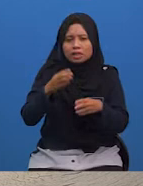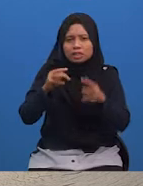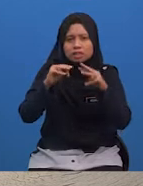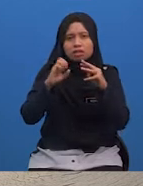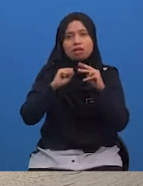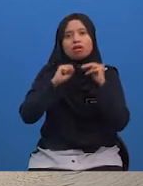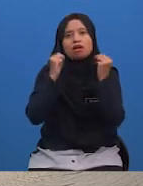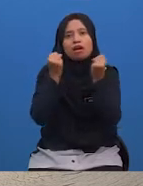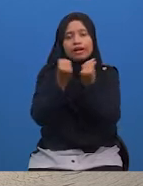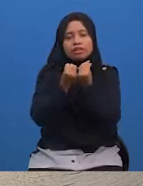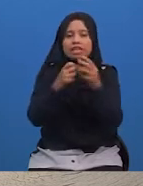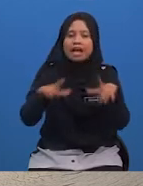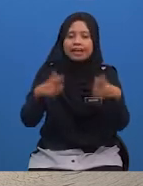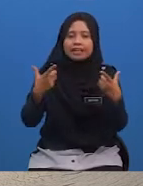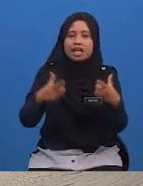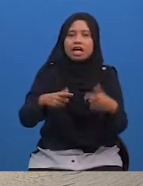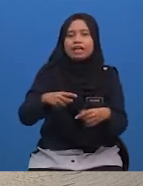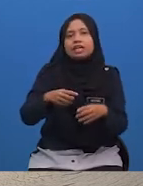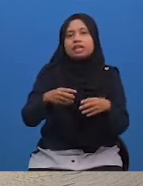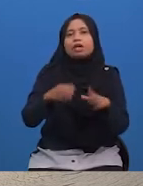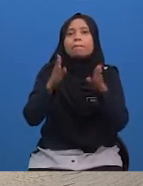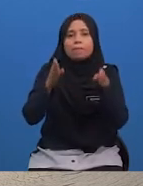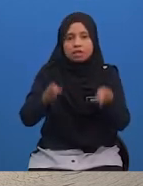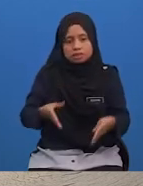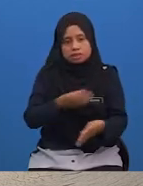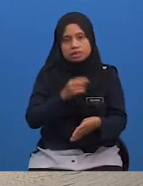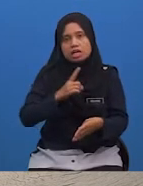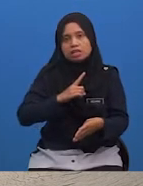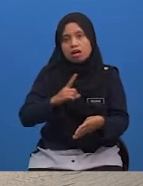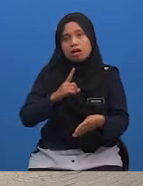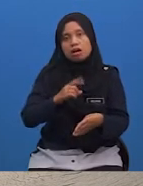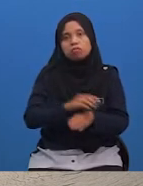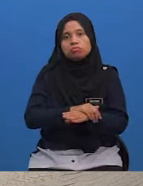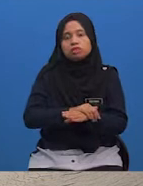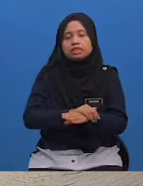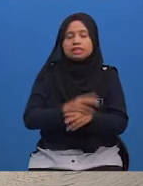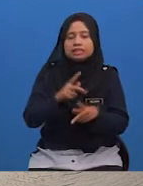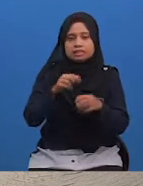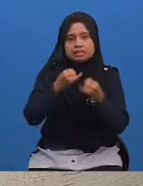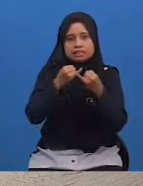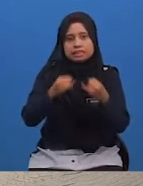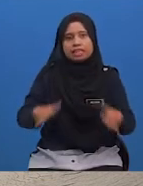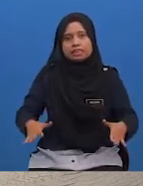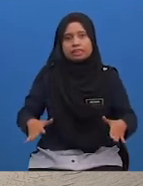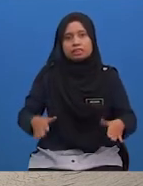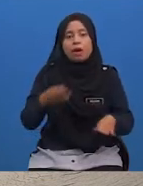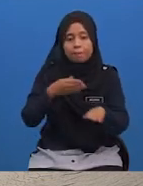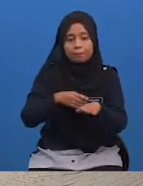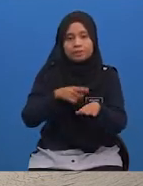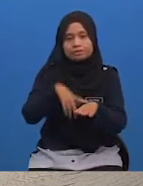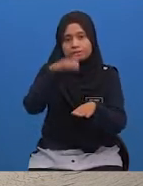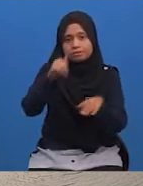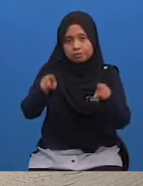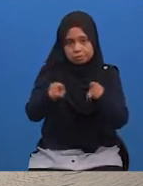berbilang bangsa dan agama hidup bersama-sama dalam suasana yang tenteram. Pada masa yang